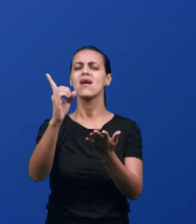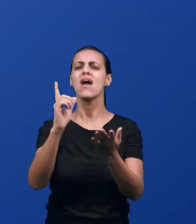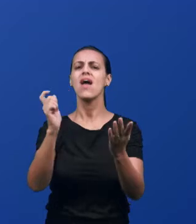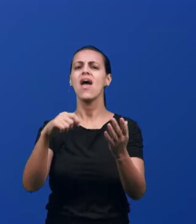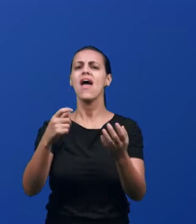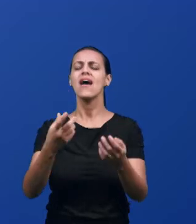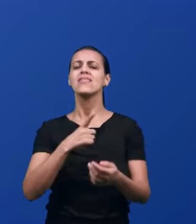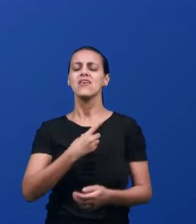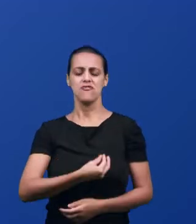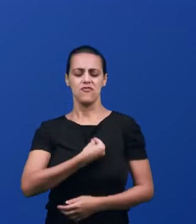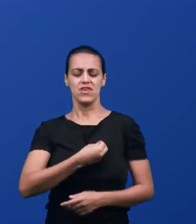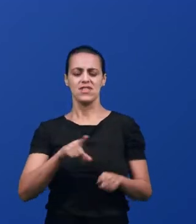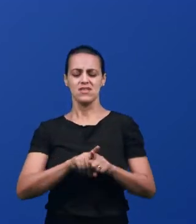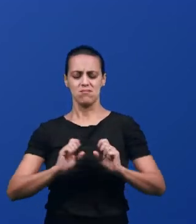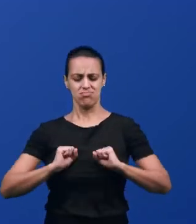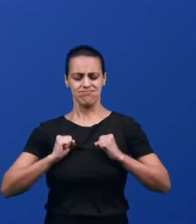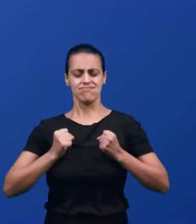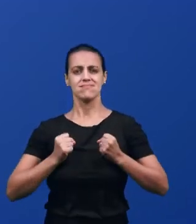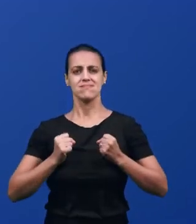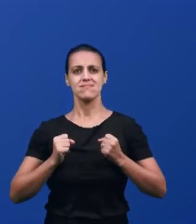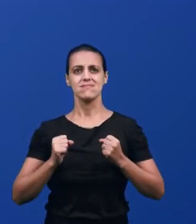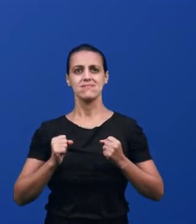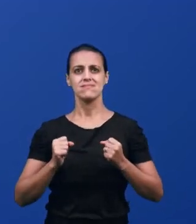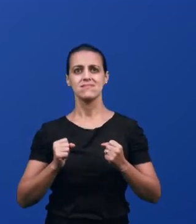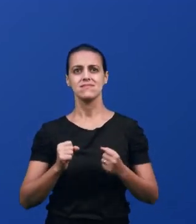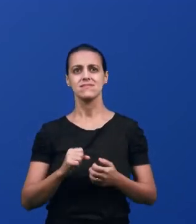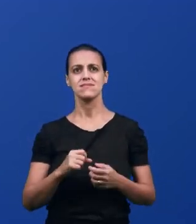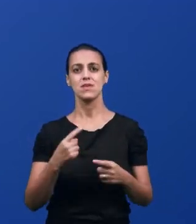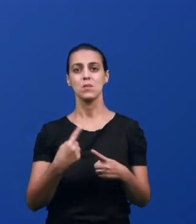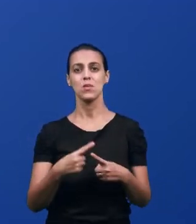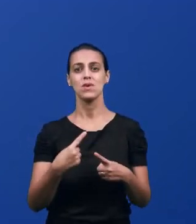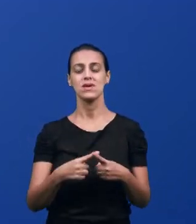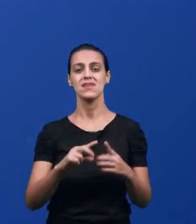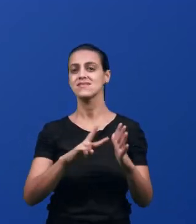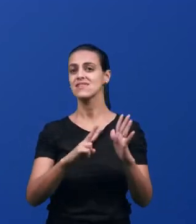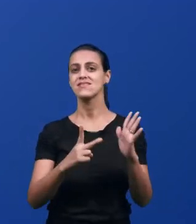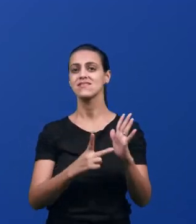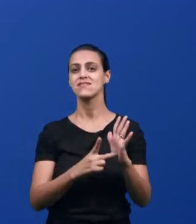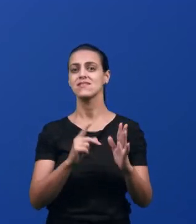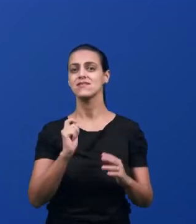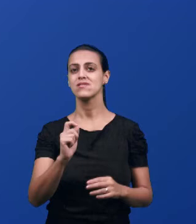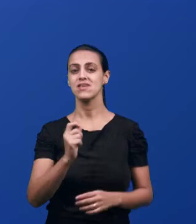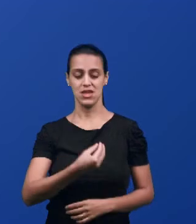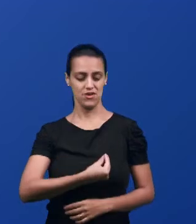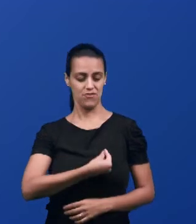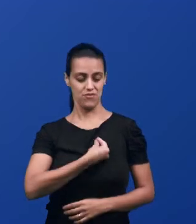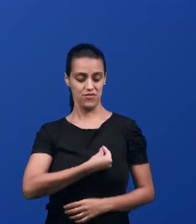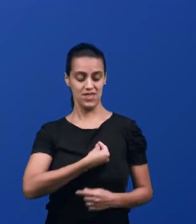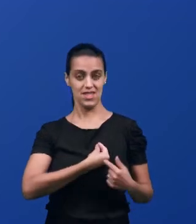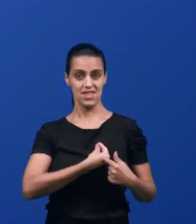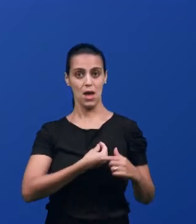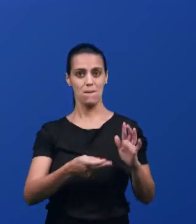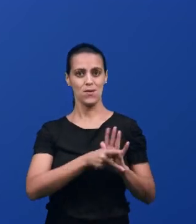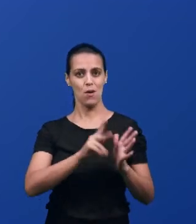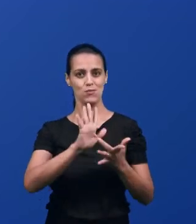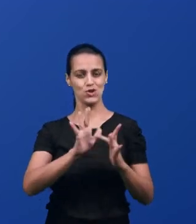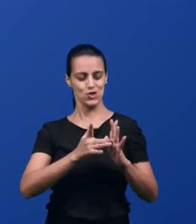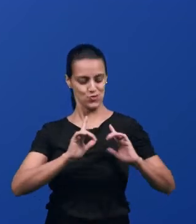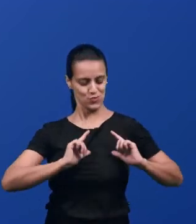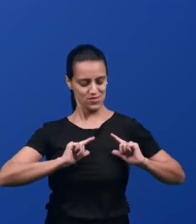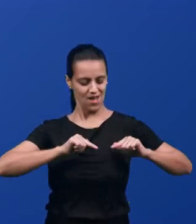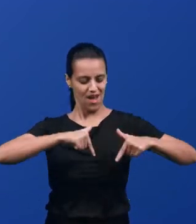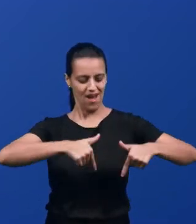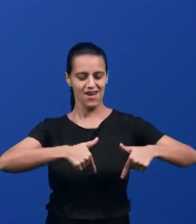La parole qui nous dit pourquoi, parce que la parole de Dieu est vivante et efficace. Mes frères, vivante et efficace, parce